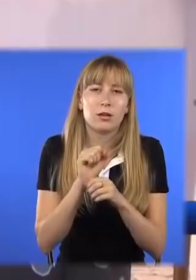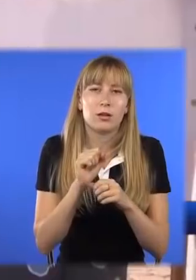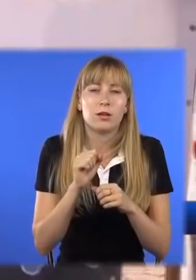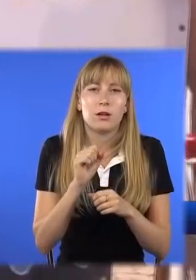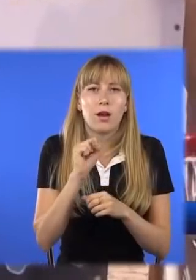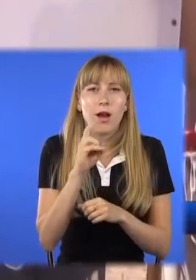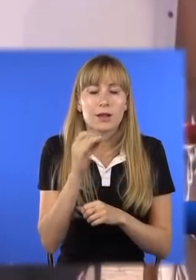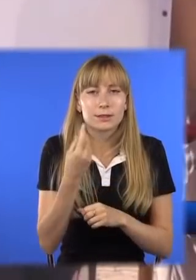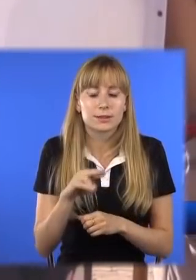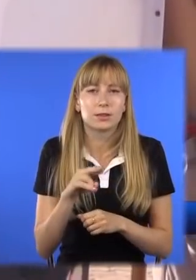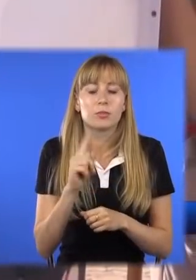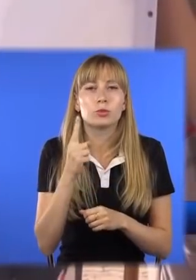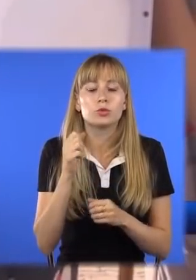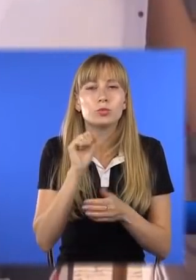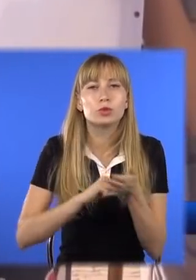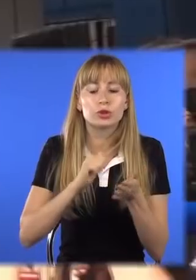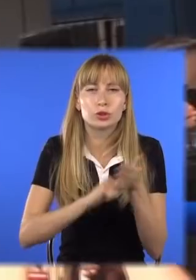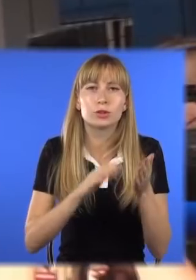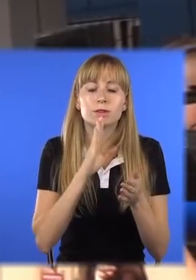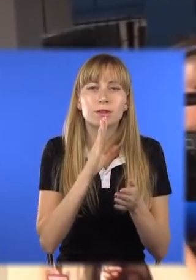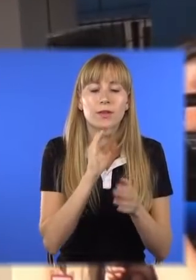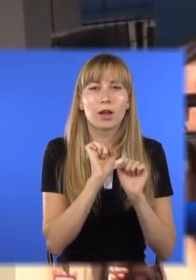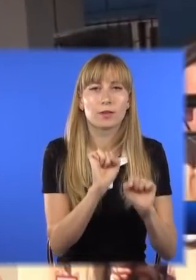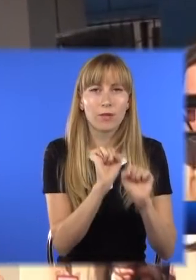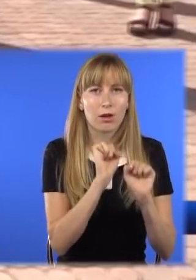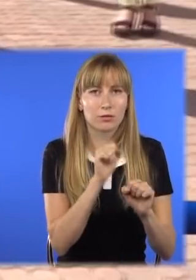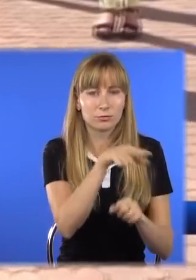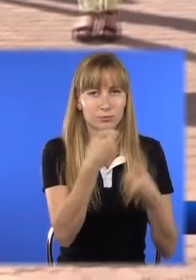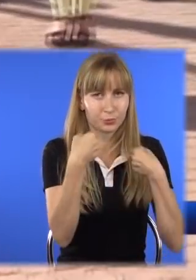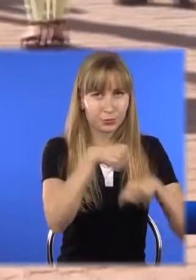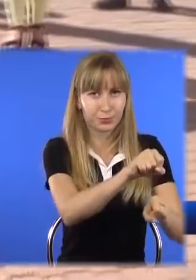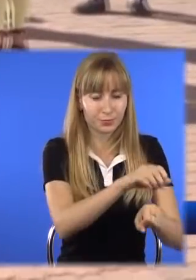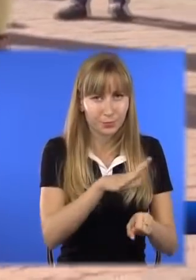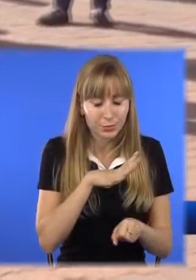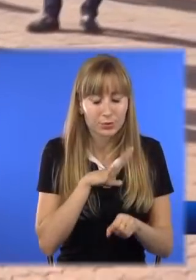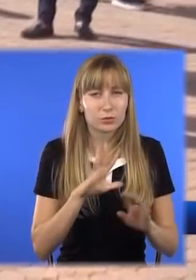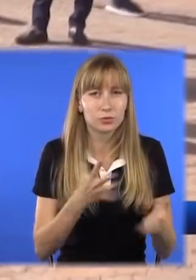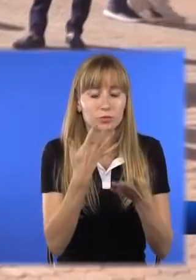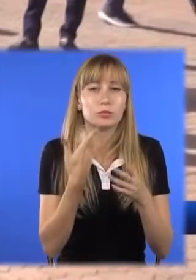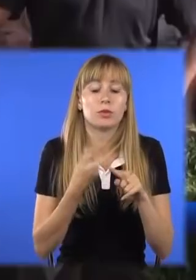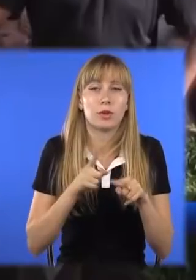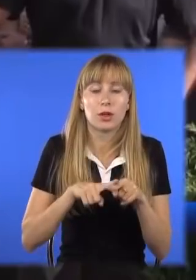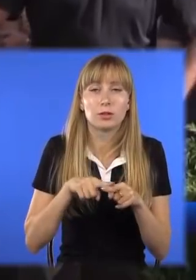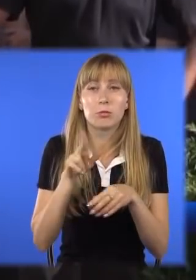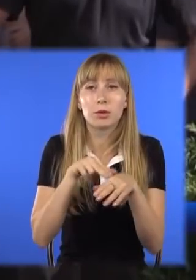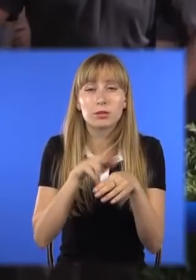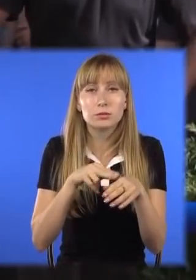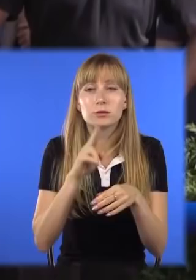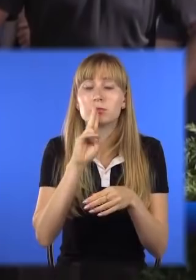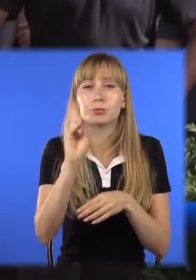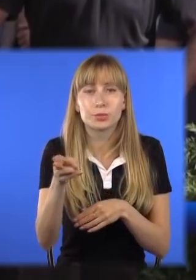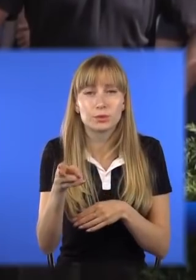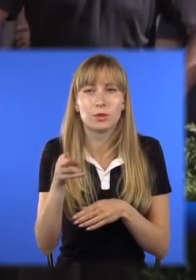Рагозіної. Тоді Рада адвокатів Кривого Рогу звернулася до поліції, аби ті проконтролювали хід розслідувань за фактами